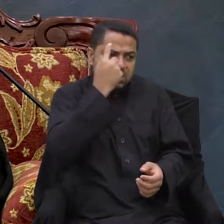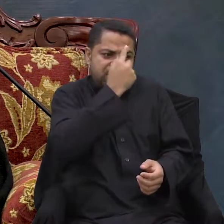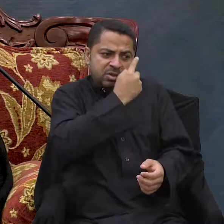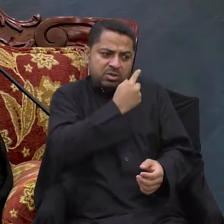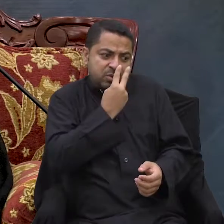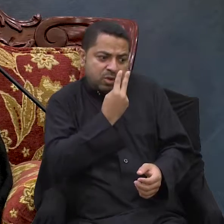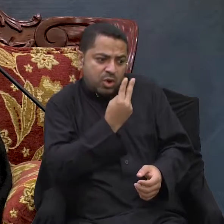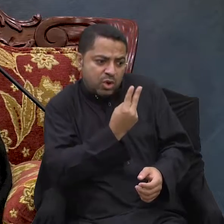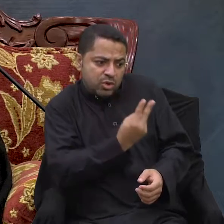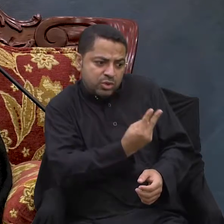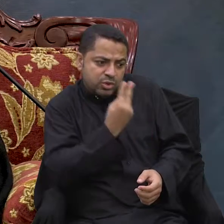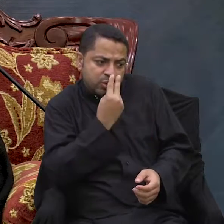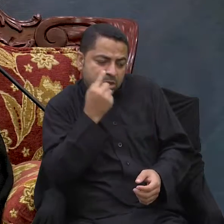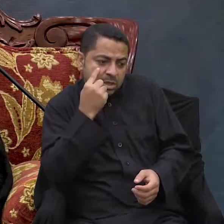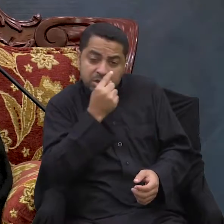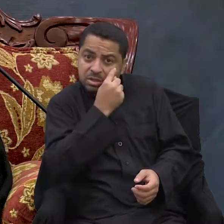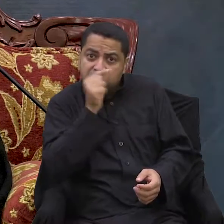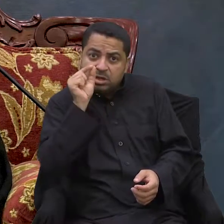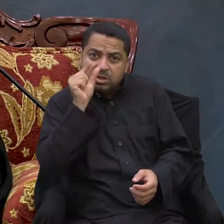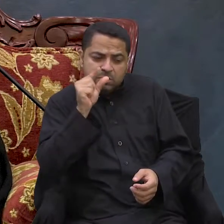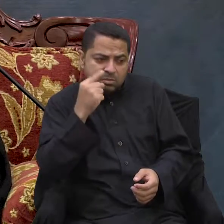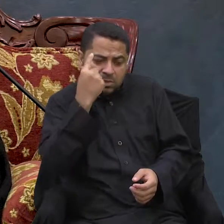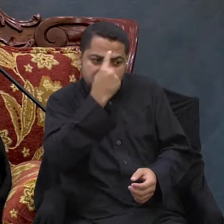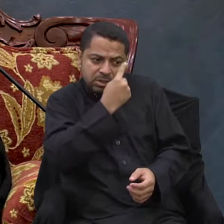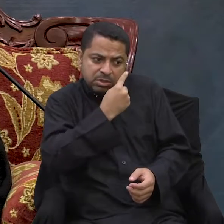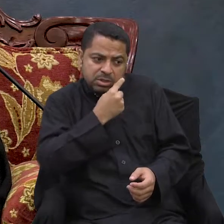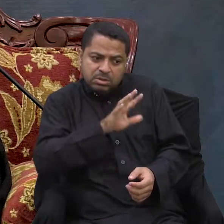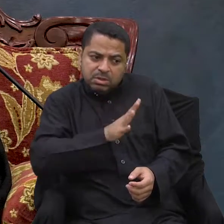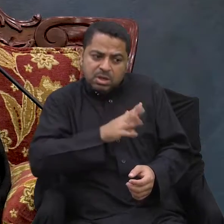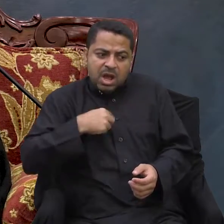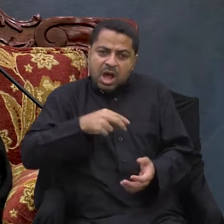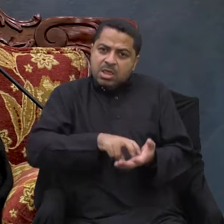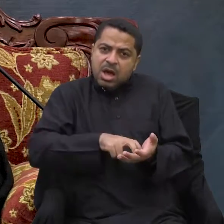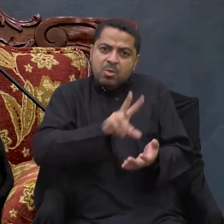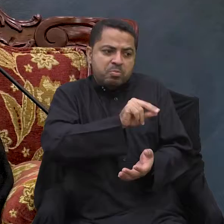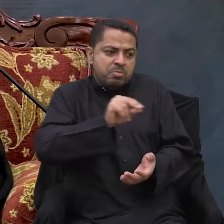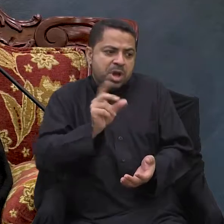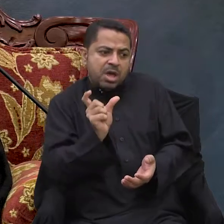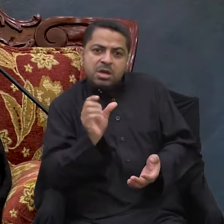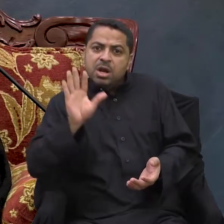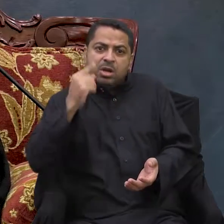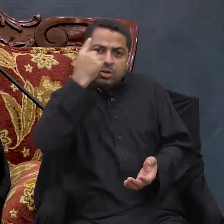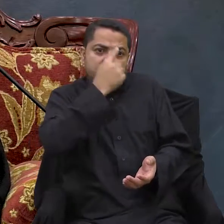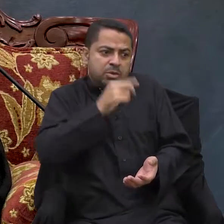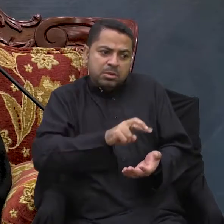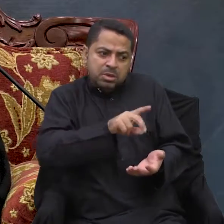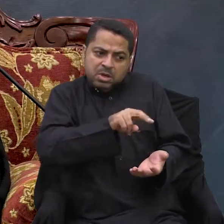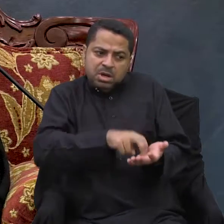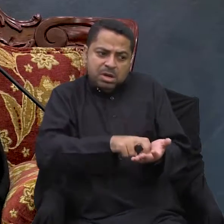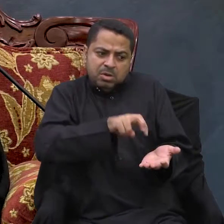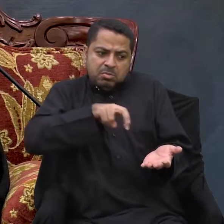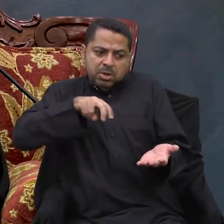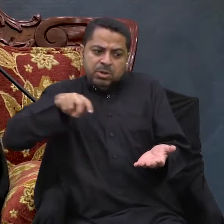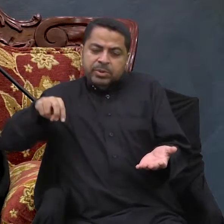وجه الحسين وعينه، قال كأنهما عينا رسول الله، وتراجع.